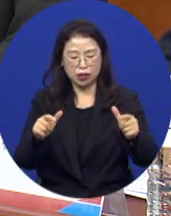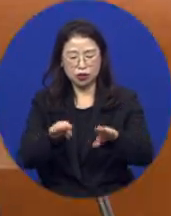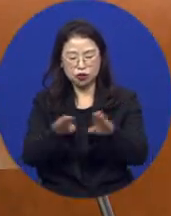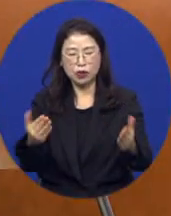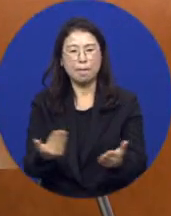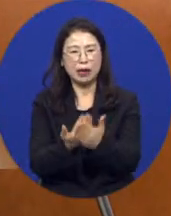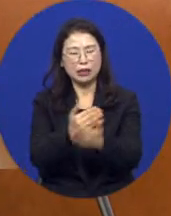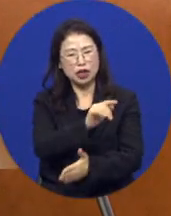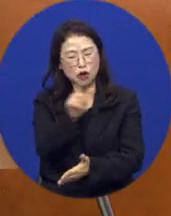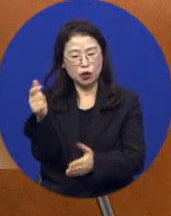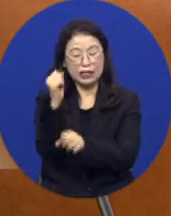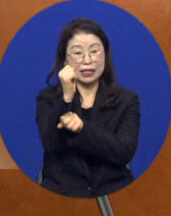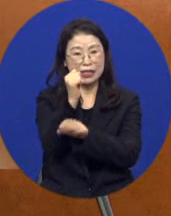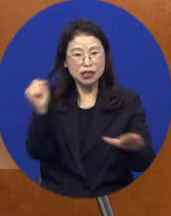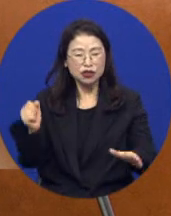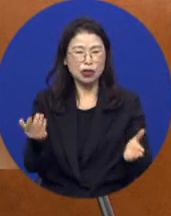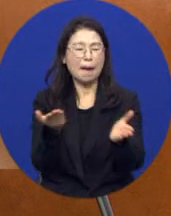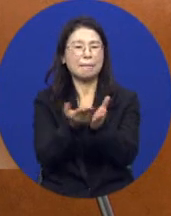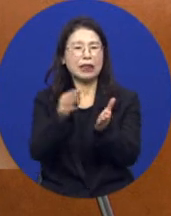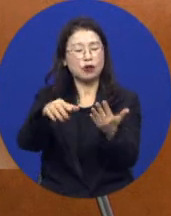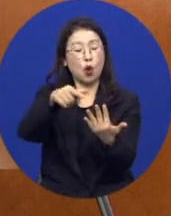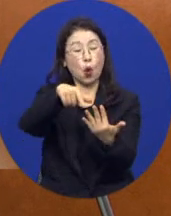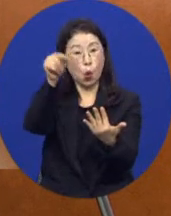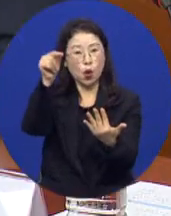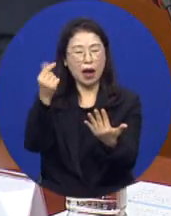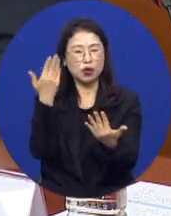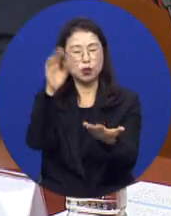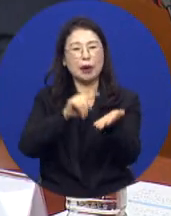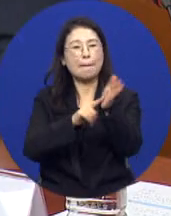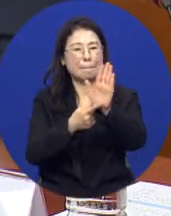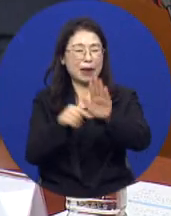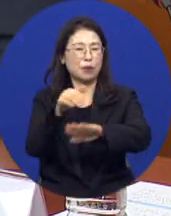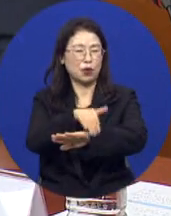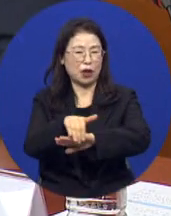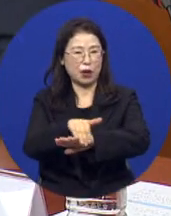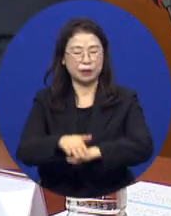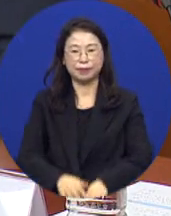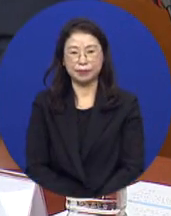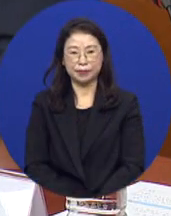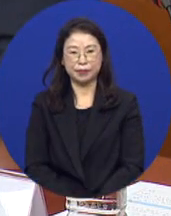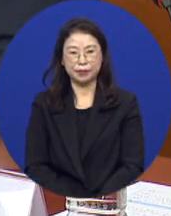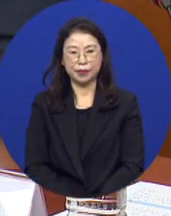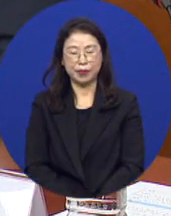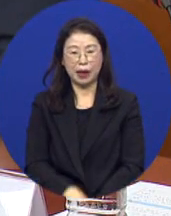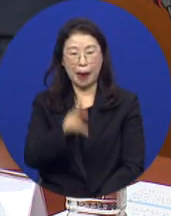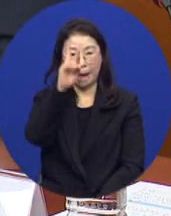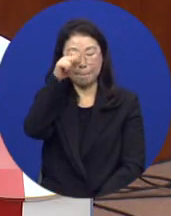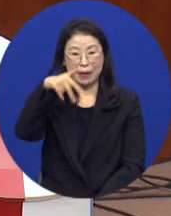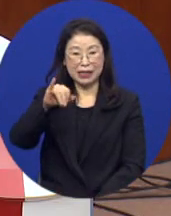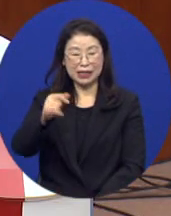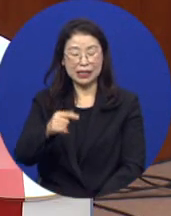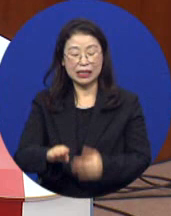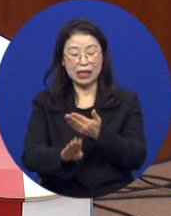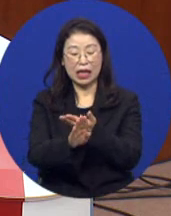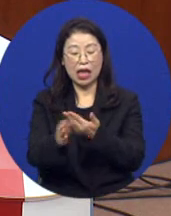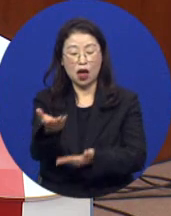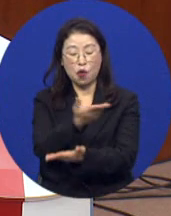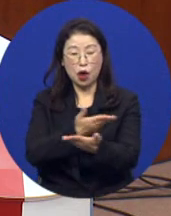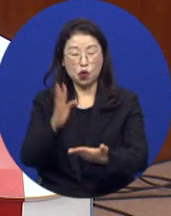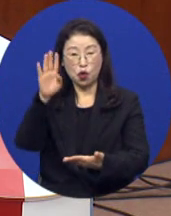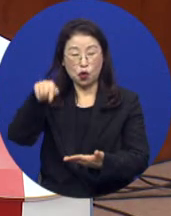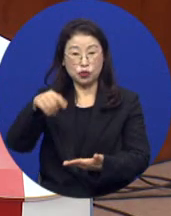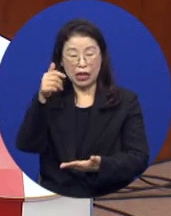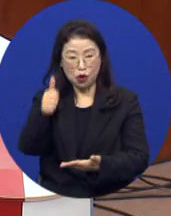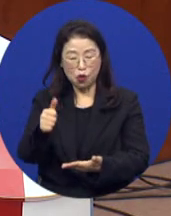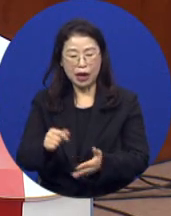등 다양한 기준에 적합한 지역을 선정해 조만간 발표하기로 했습니다. 박진 외교부 장관은 당정협의 결과